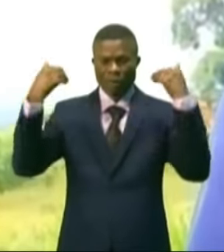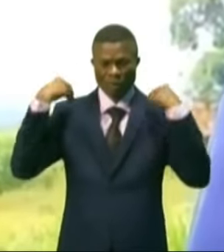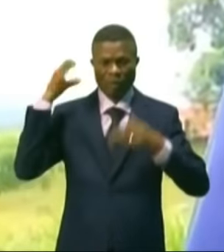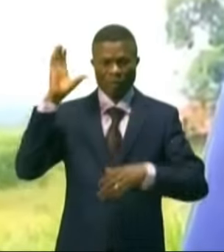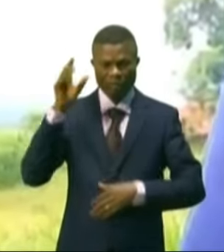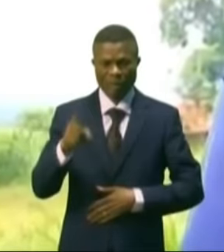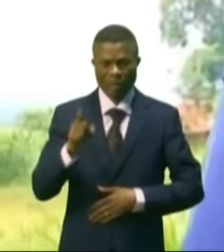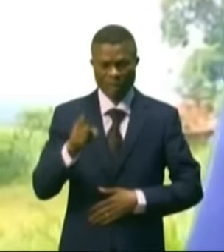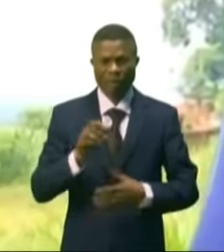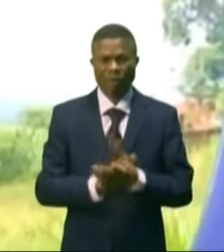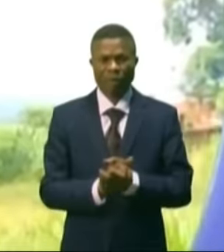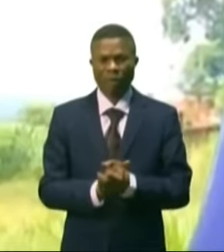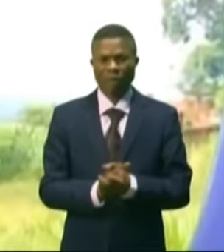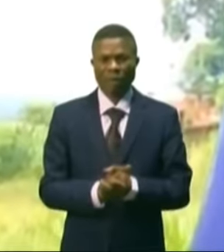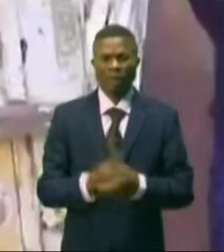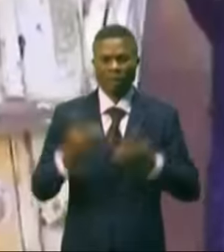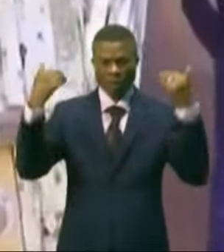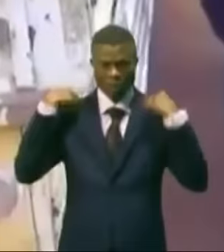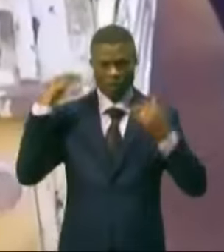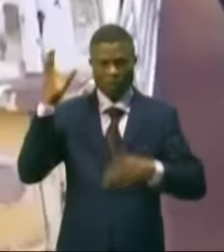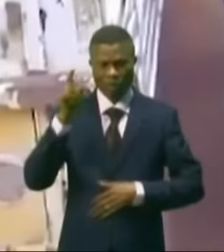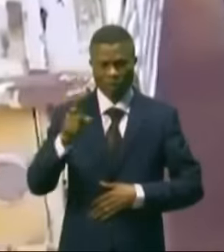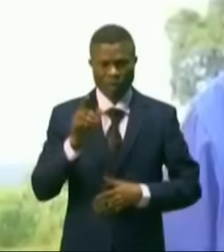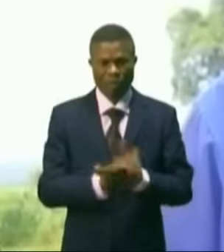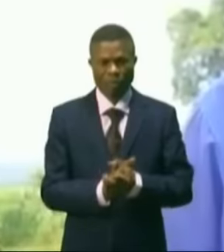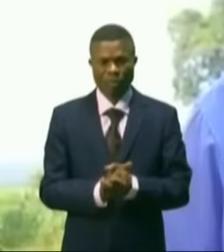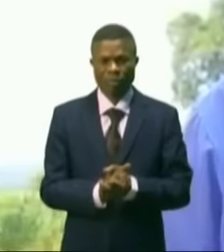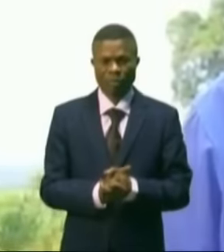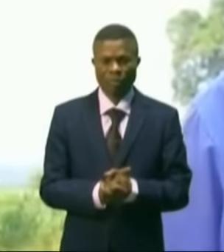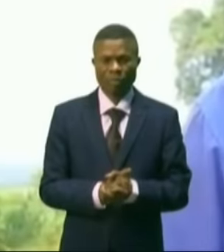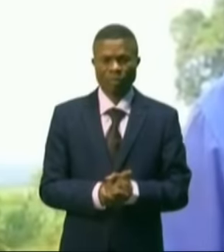Anzabo Mati, chef de la chefferie de Andissoma.